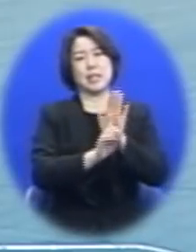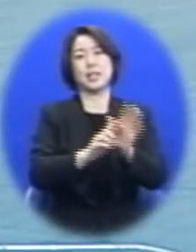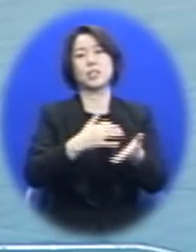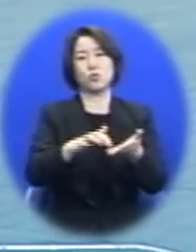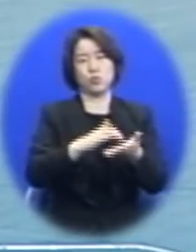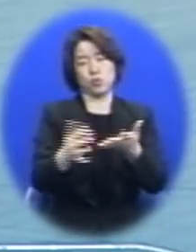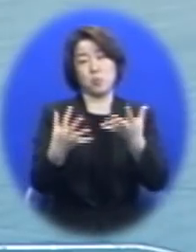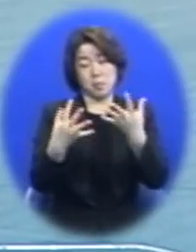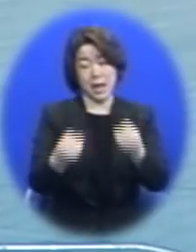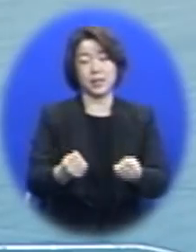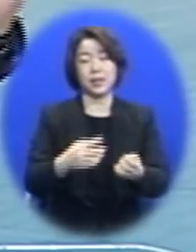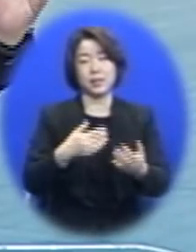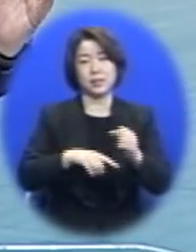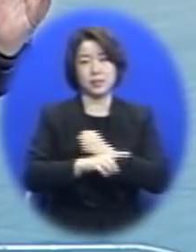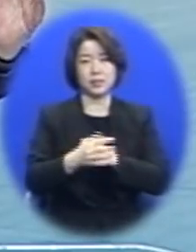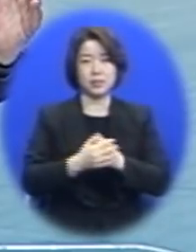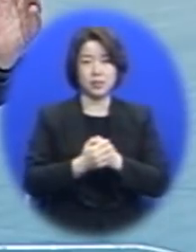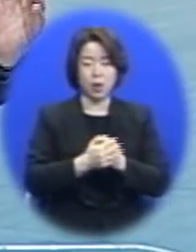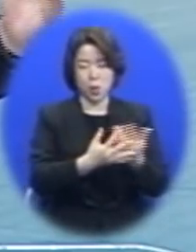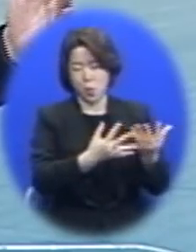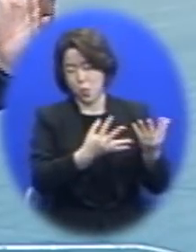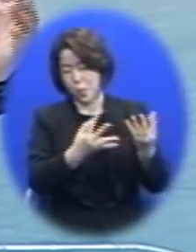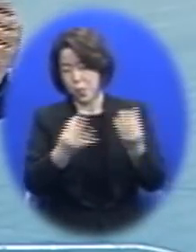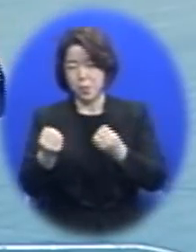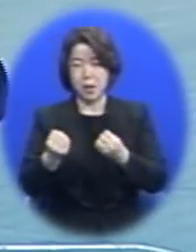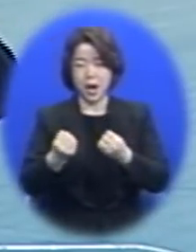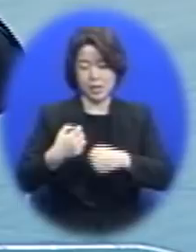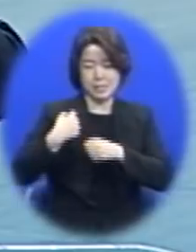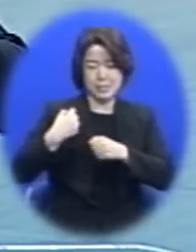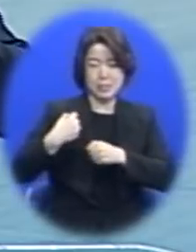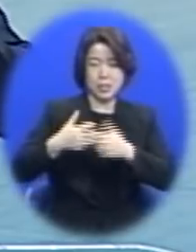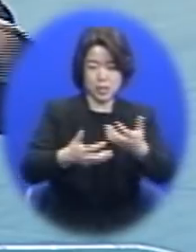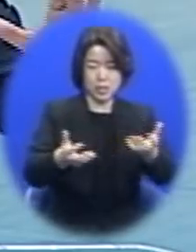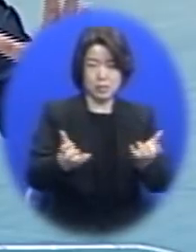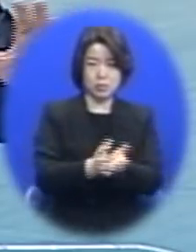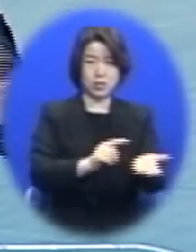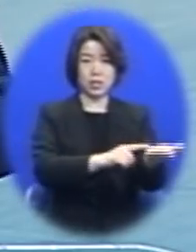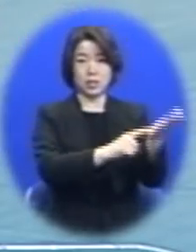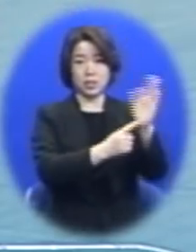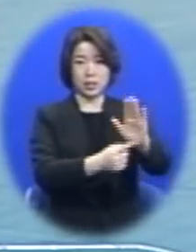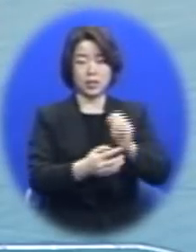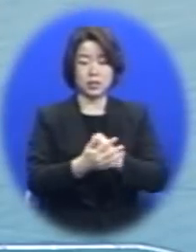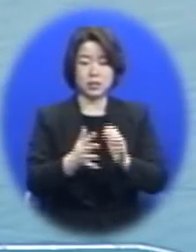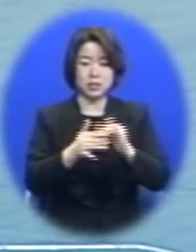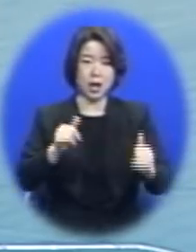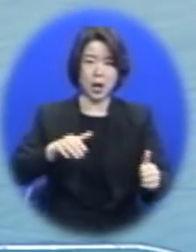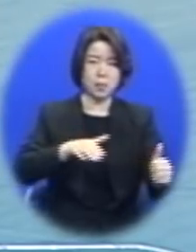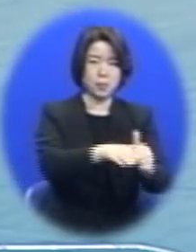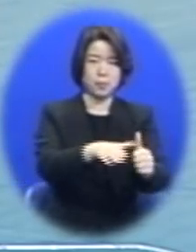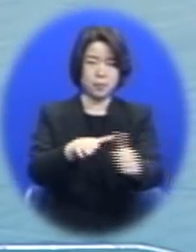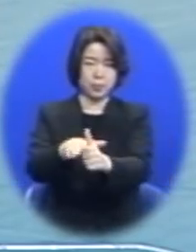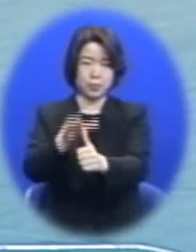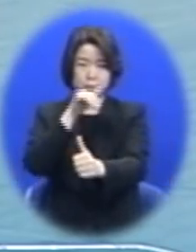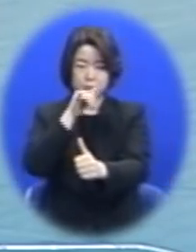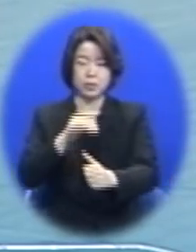줘 무수 에 많은 군대가 나타나서 사람들을 죽이게 된다는 거예요